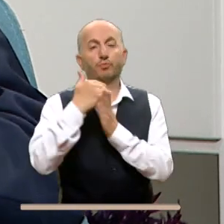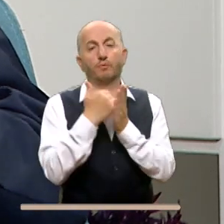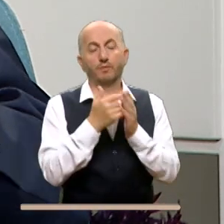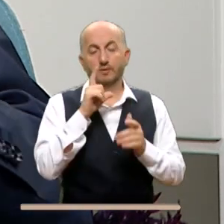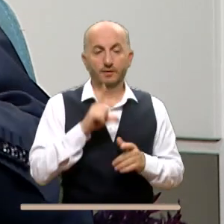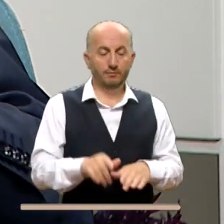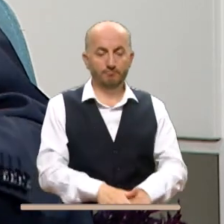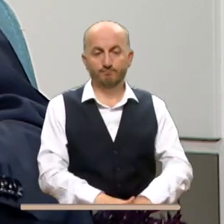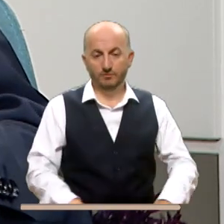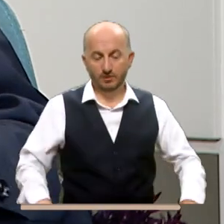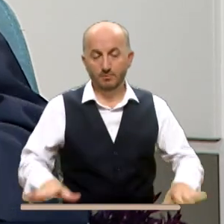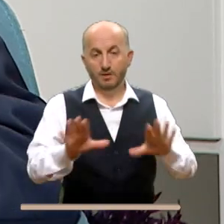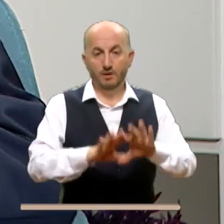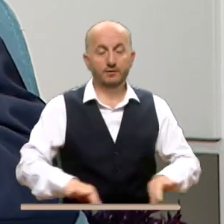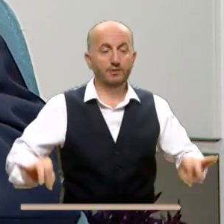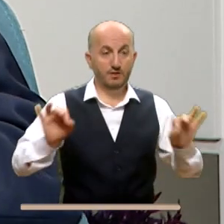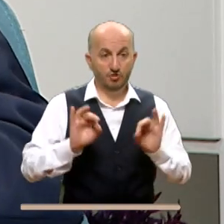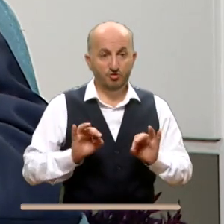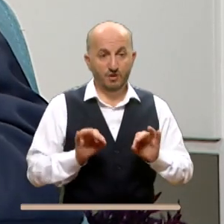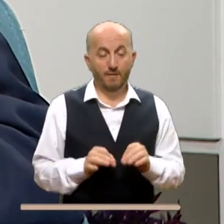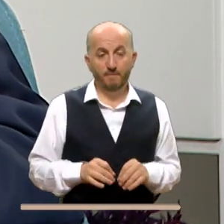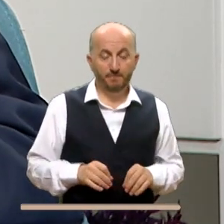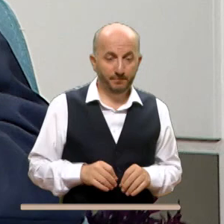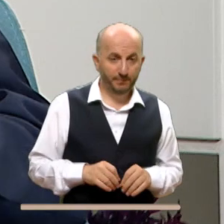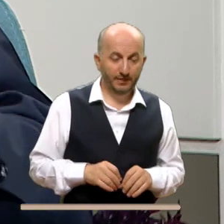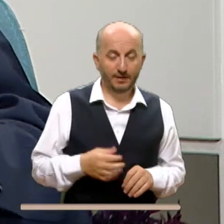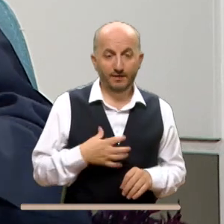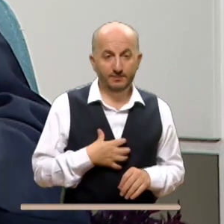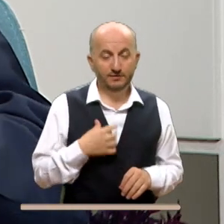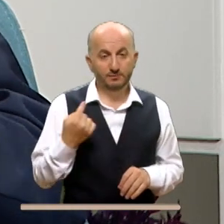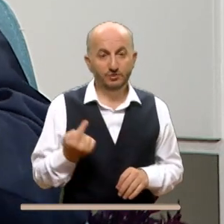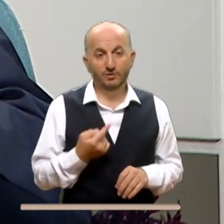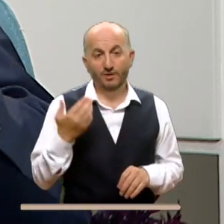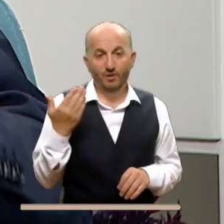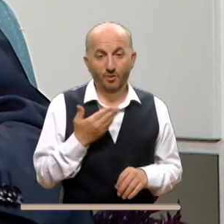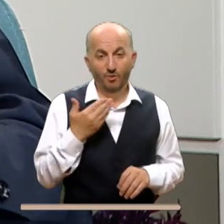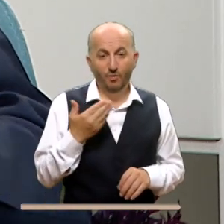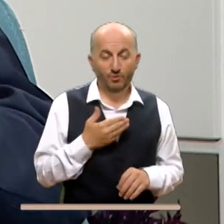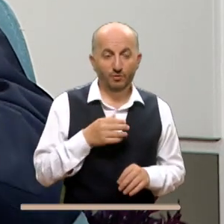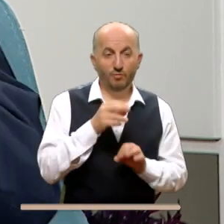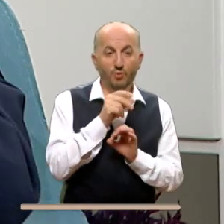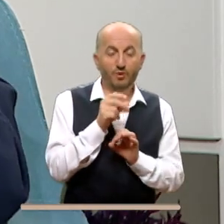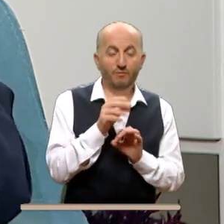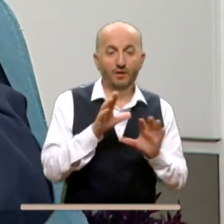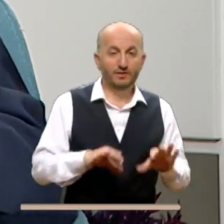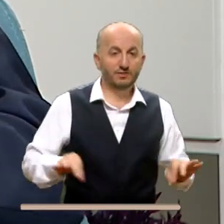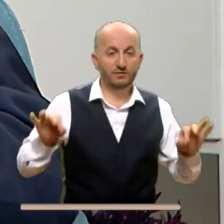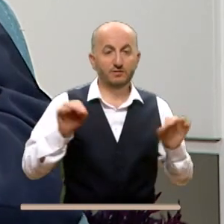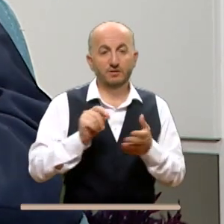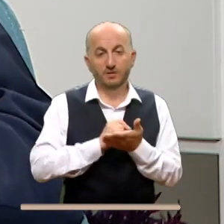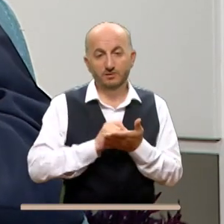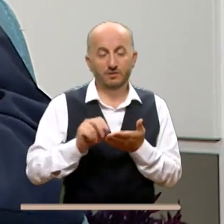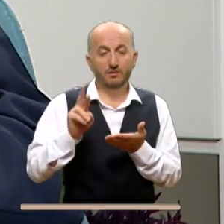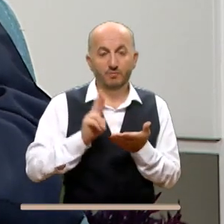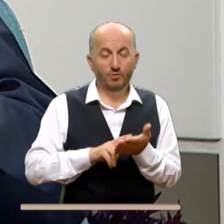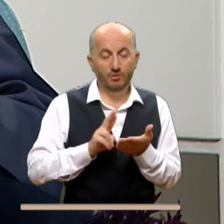olan altyapıyı hazırlayacak, bir anlamda böyle kendisi bir şeyler okuyup ödevler hazırlayacak, çeşitli yazılı raporlamalar